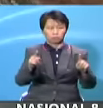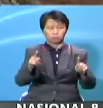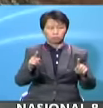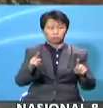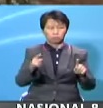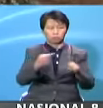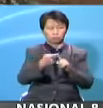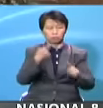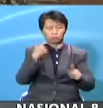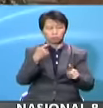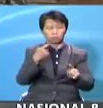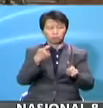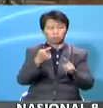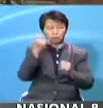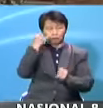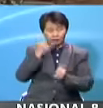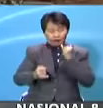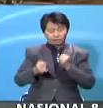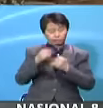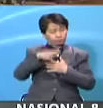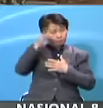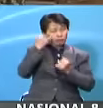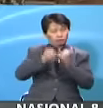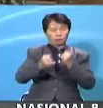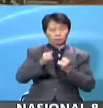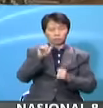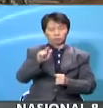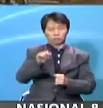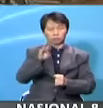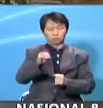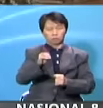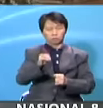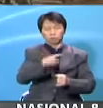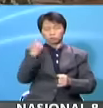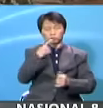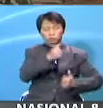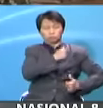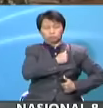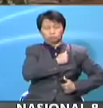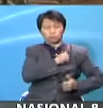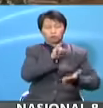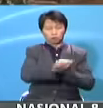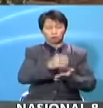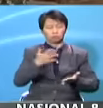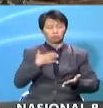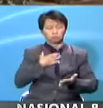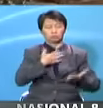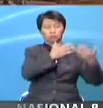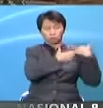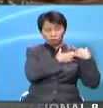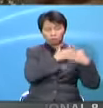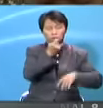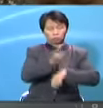the last line of defense is always the military. And that is our responsibility, that is our